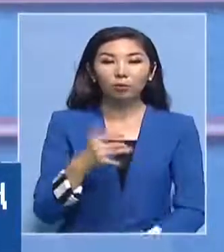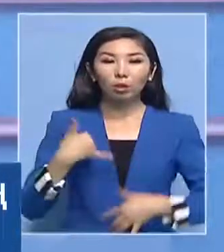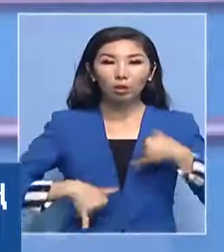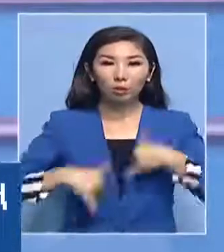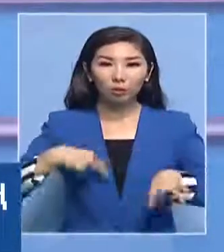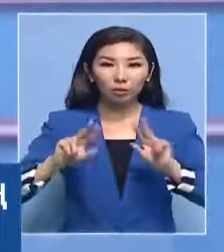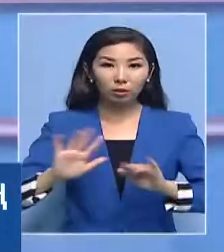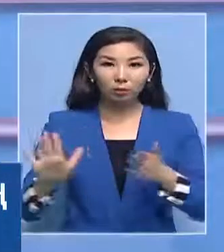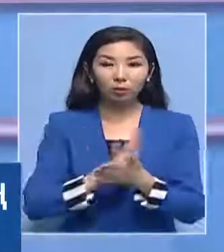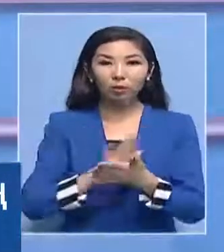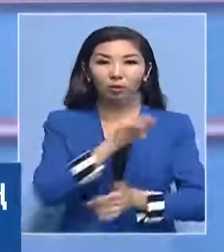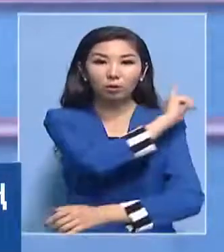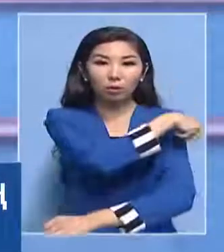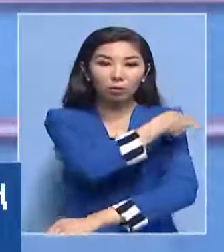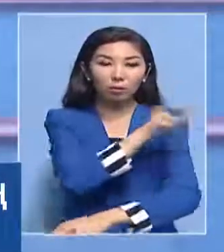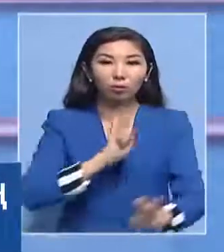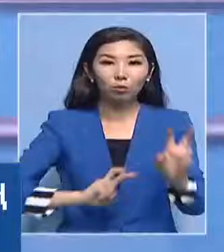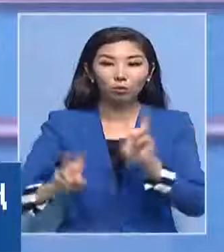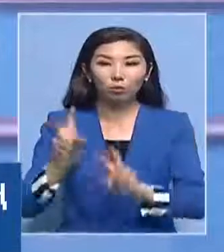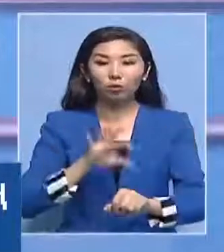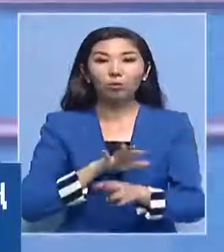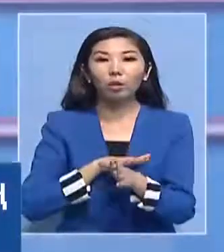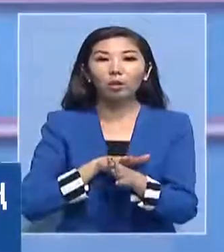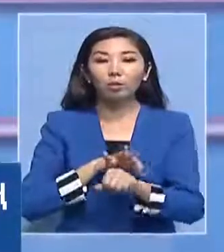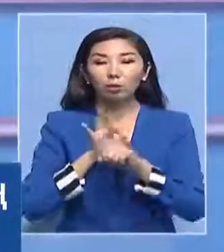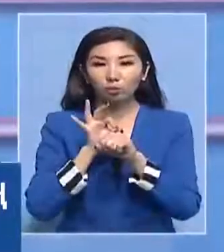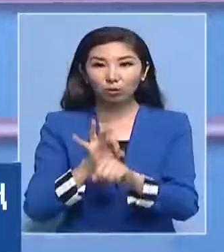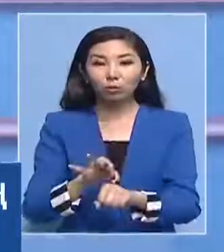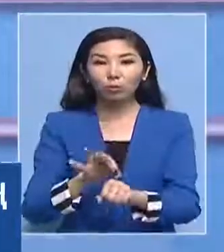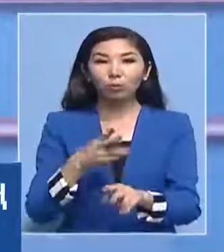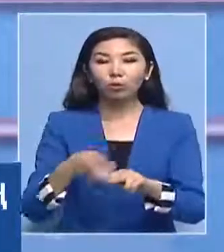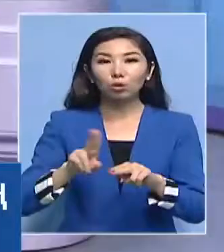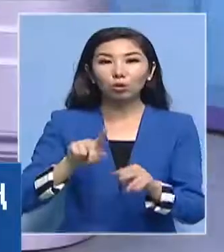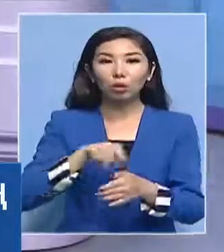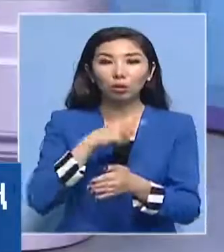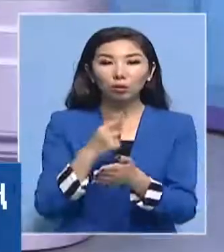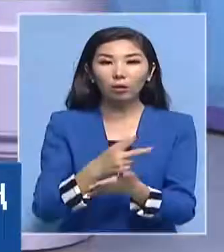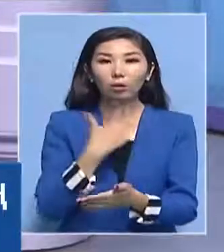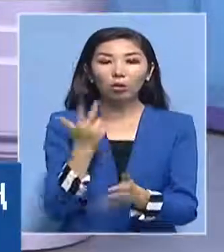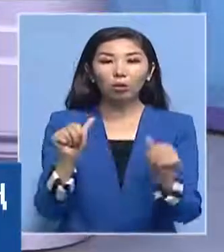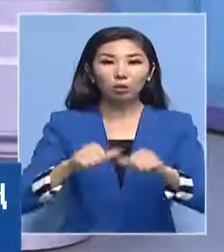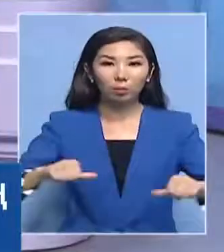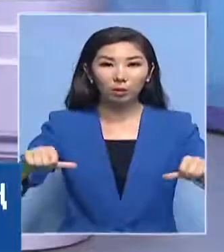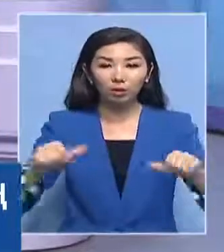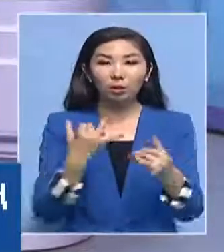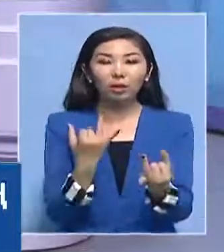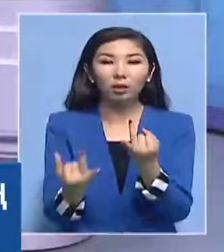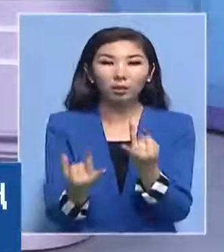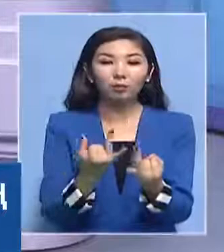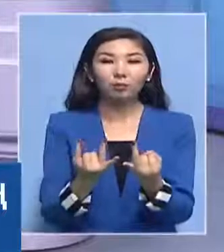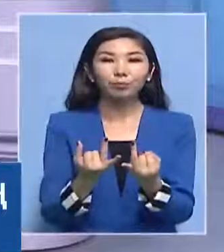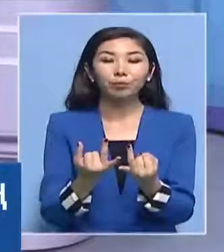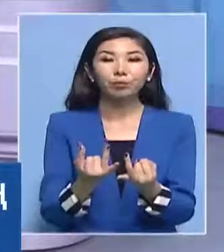мұғалімдер тегін медициналық тексеруден өтіп отыр. Бұл сұрақты бірнеше рет үш жақты комиссияға бұл